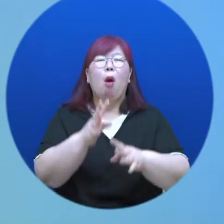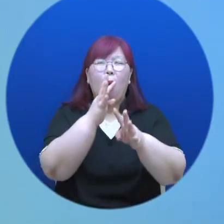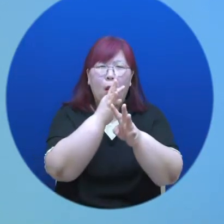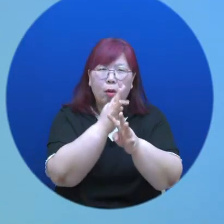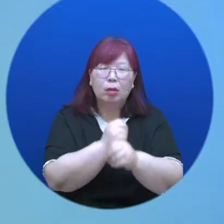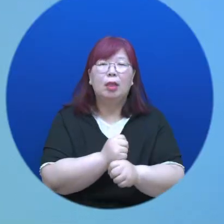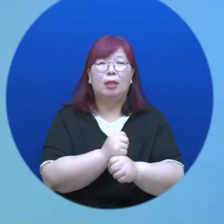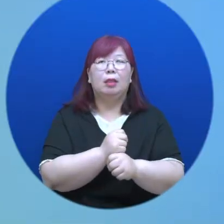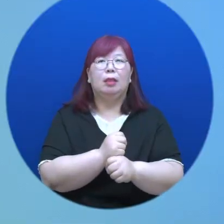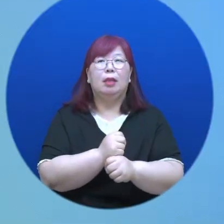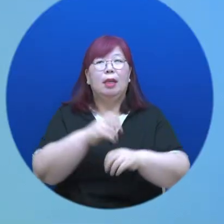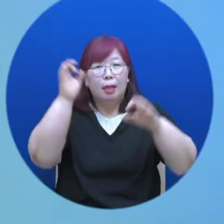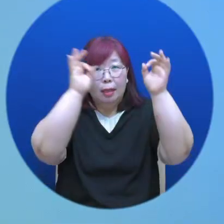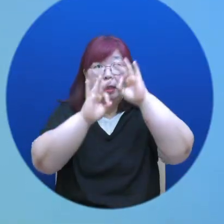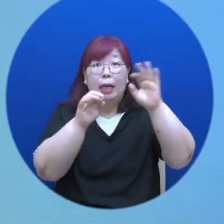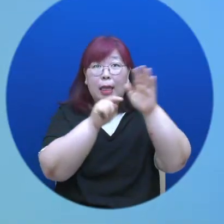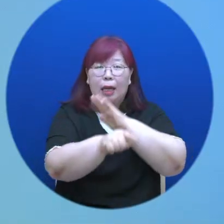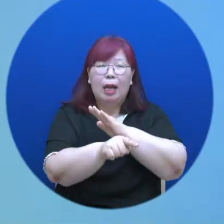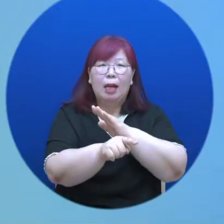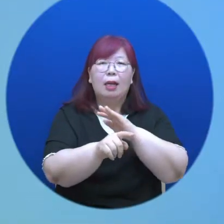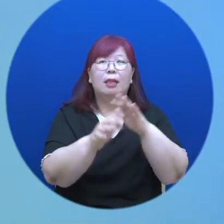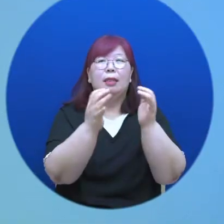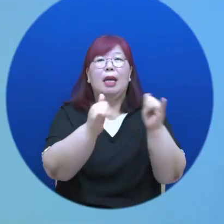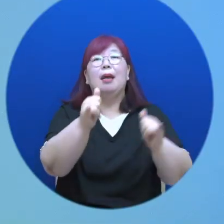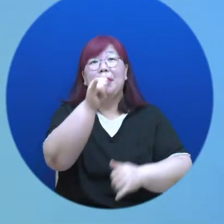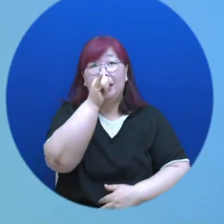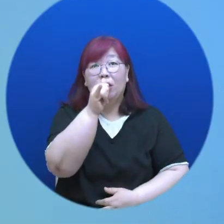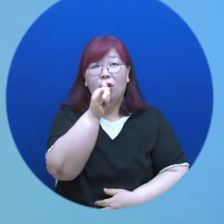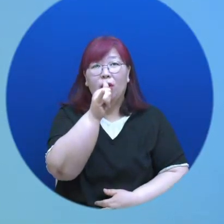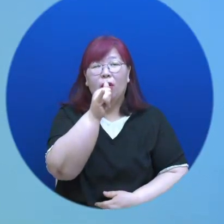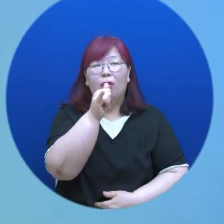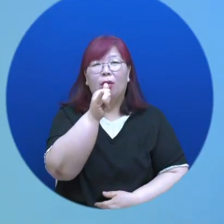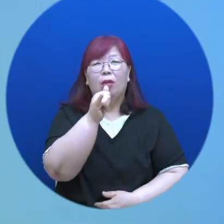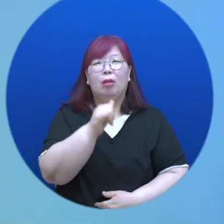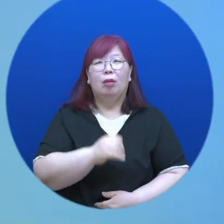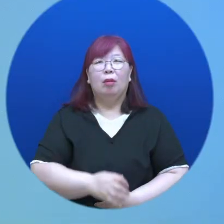언제든 찾아갈 대상이 있다는 거,